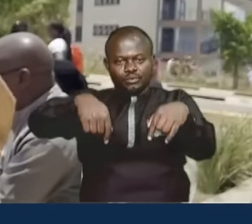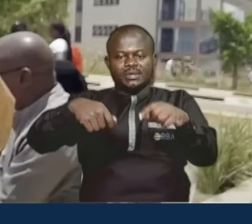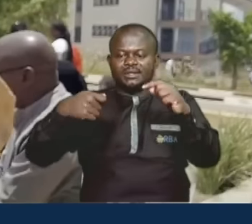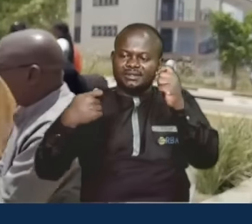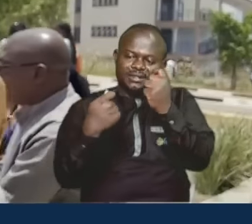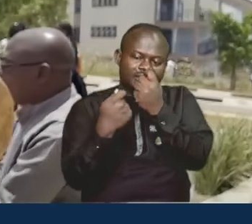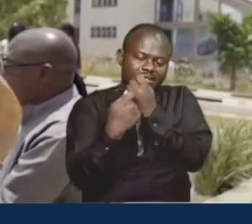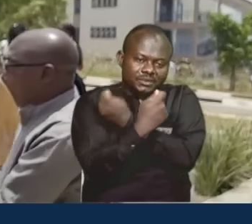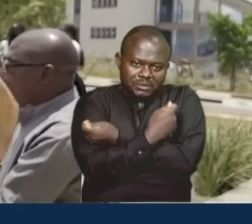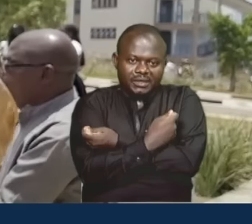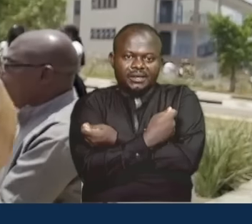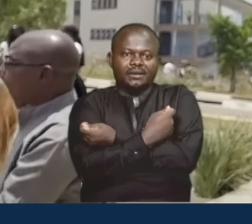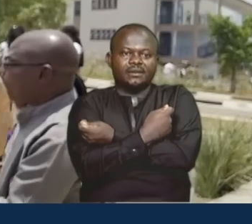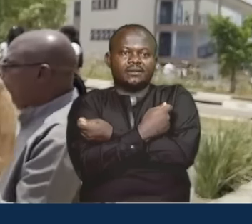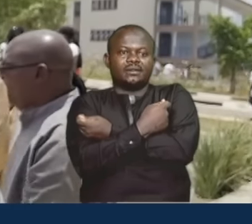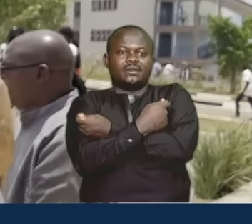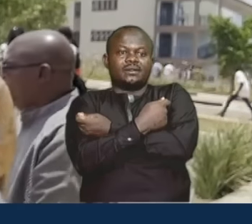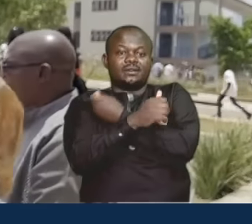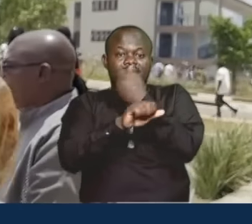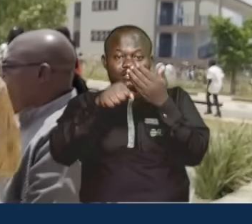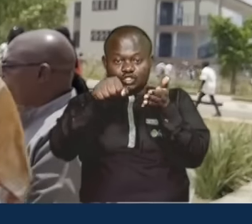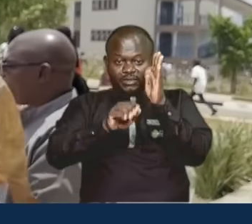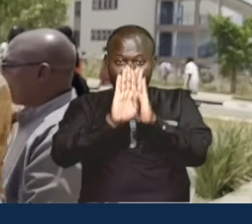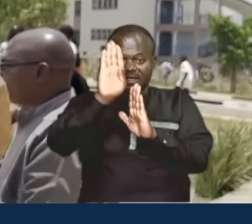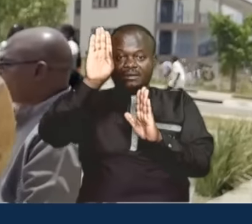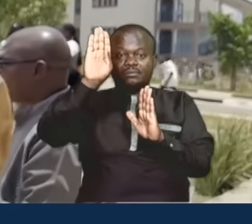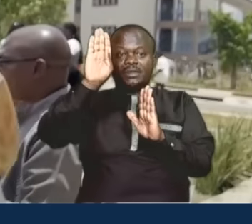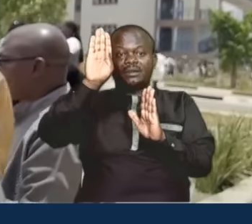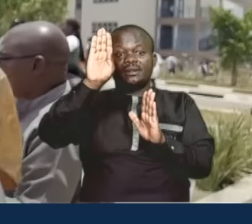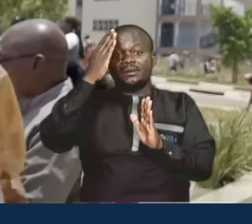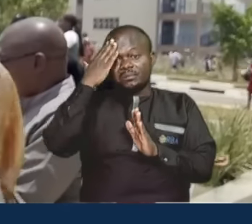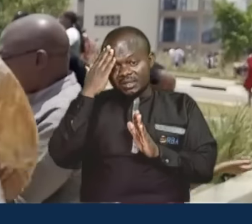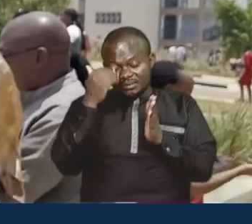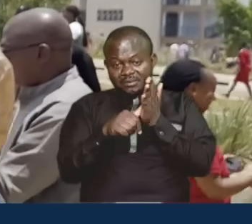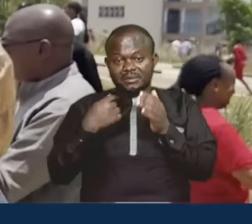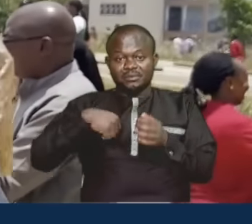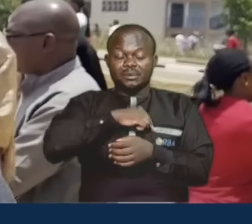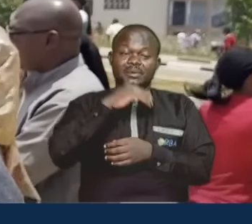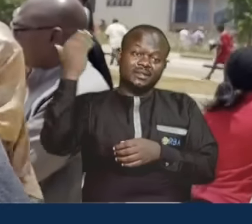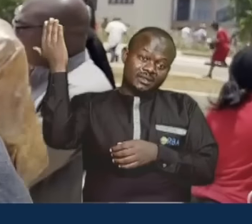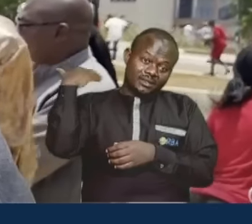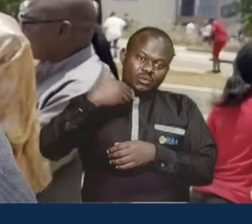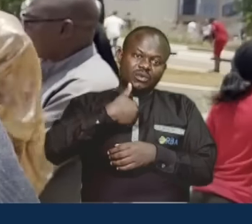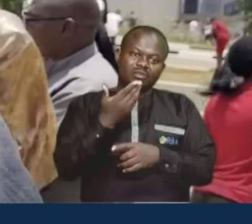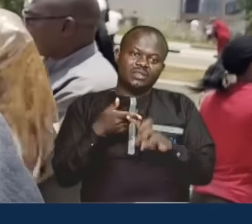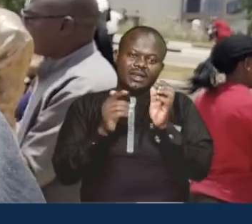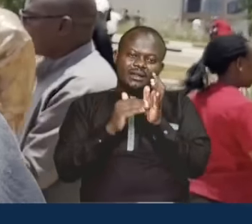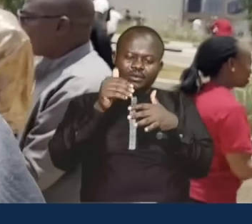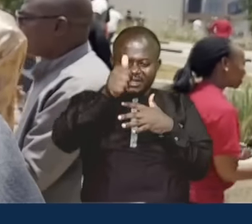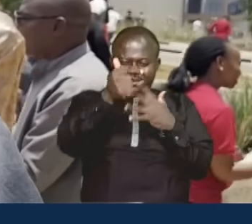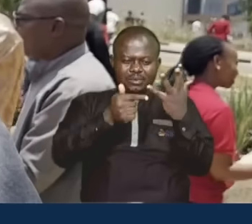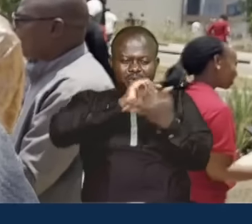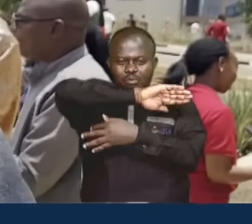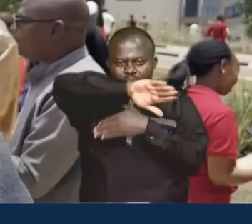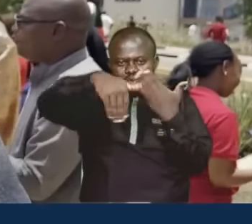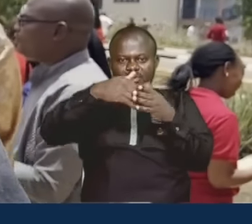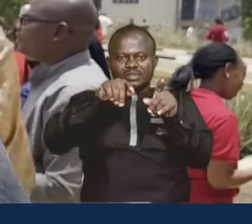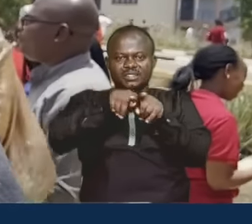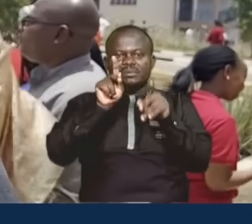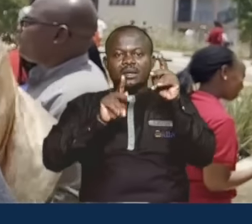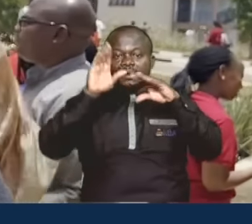gihinduke kibe cyatera imbere muzi ibibazo twahuye nabyo kandi ibyo byose nk'abantu bize Ntare